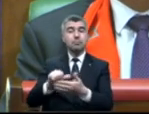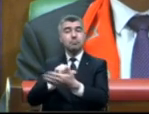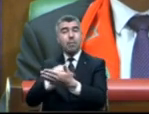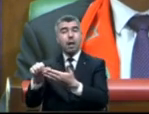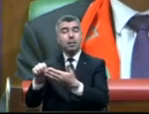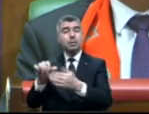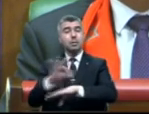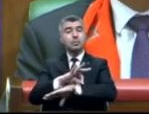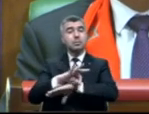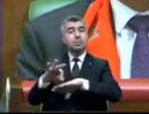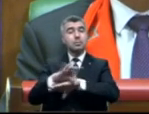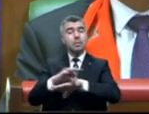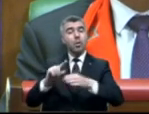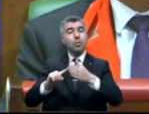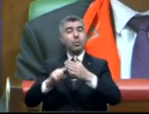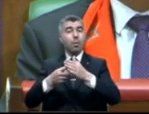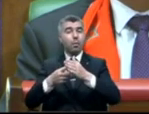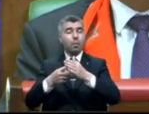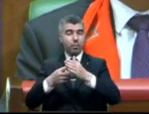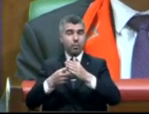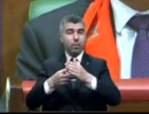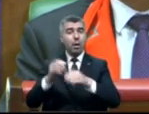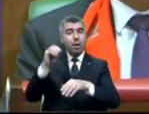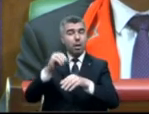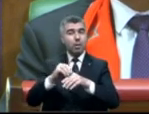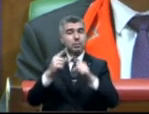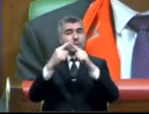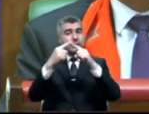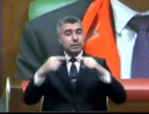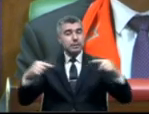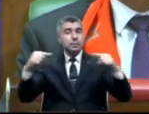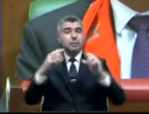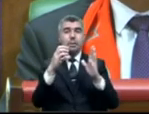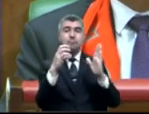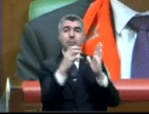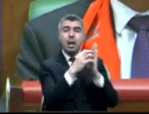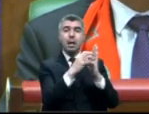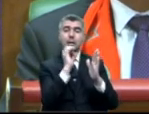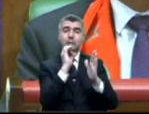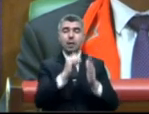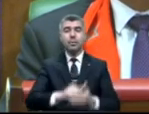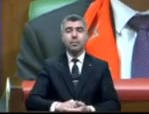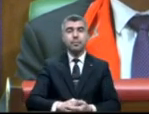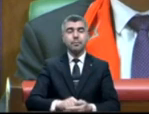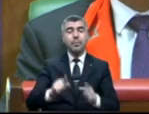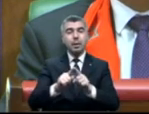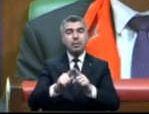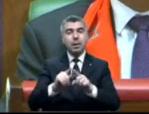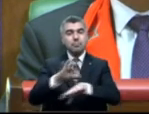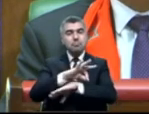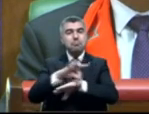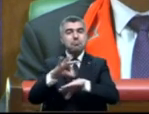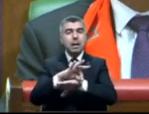للمكتب الوطني للكهرباء زيادة على تكاليف الربط. المؤكد أن هذا المكتب يعرف